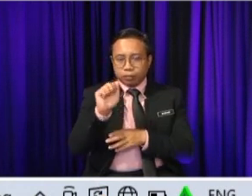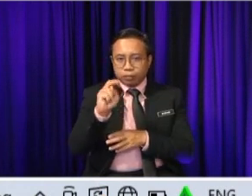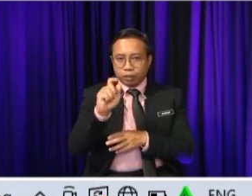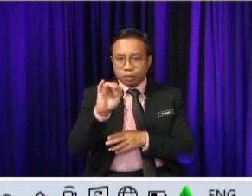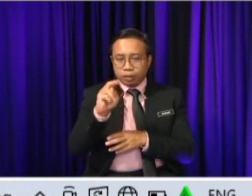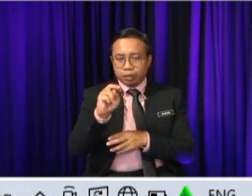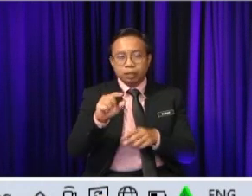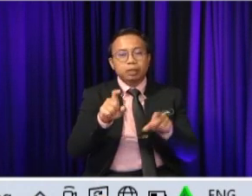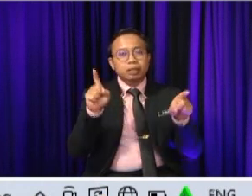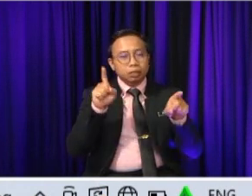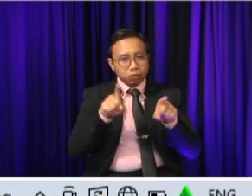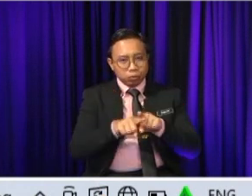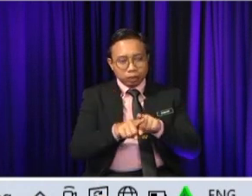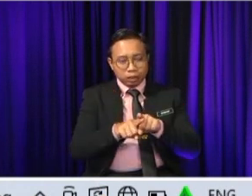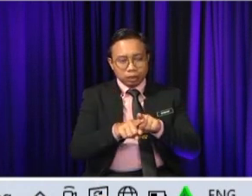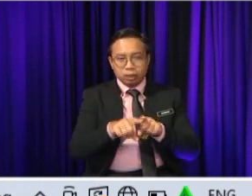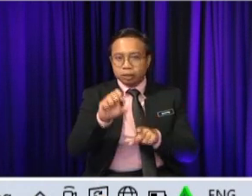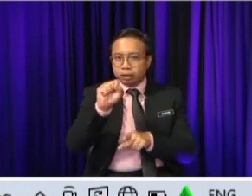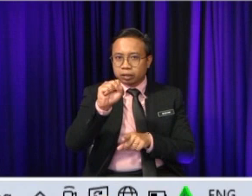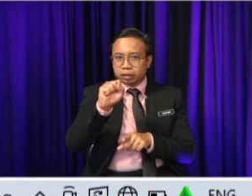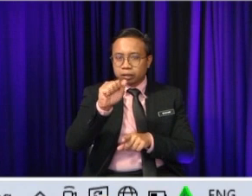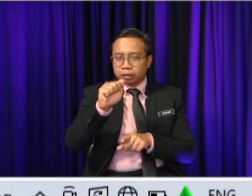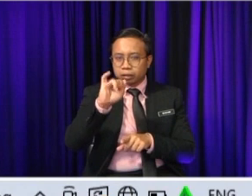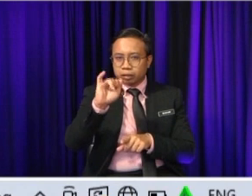size dia ambil reting